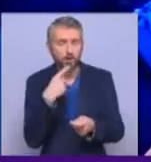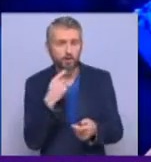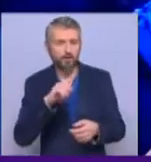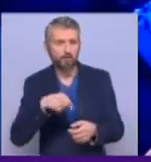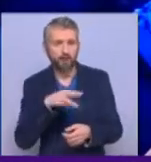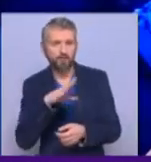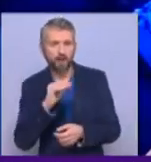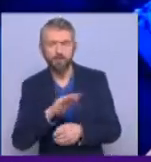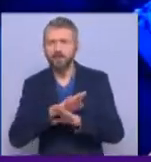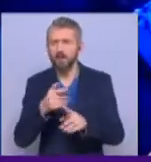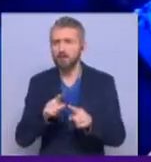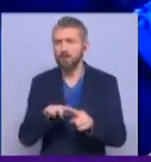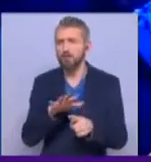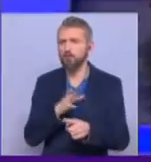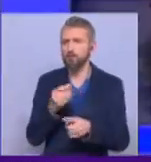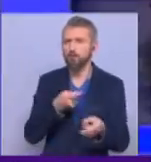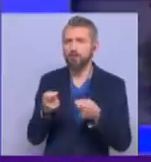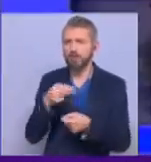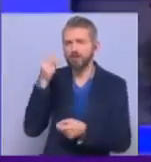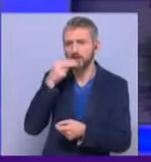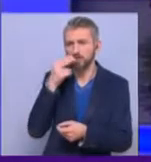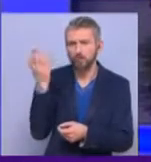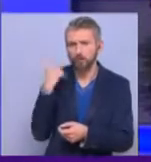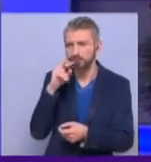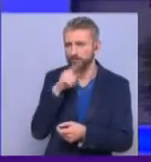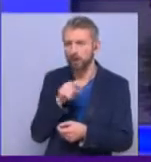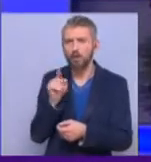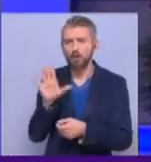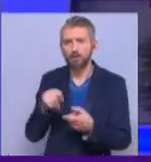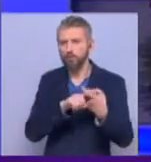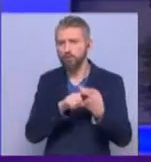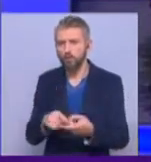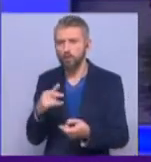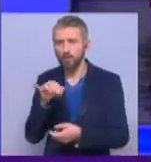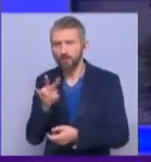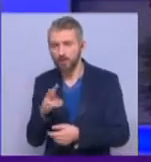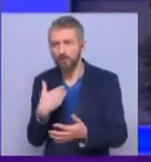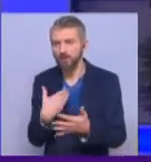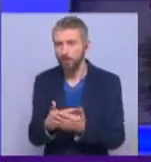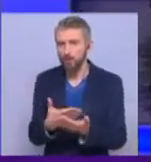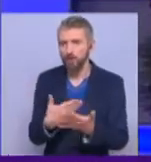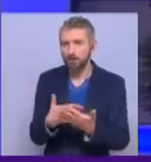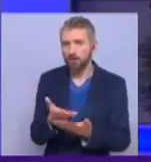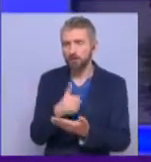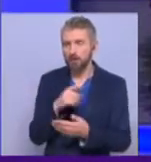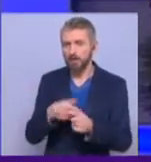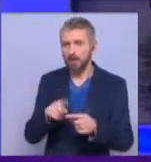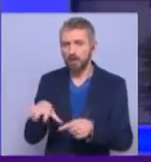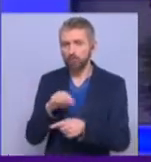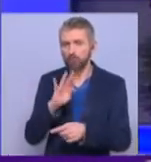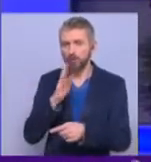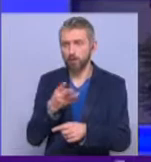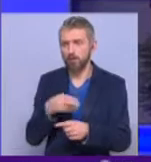за вымогу МВФ. Это был просчет еще правительства Яценюка, которое потом потащил за собой Гройсман, и вот, как бы, мы вот за вот это все 4